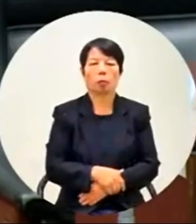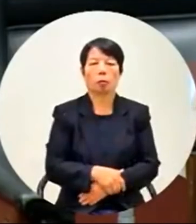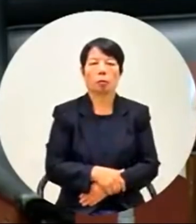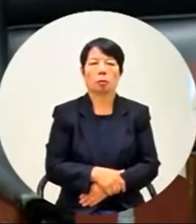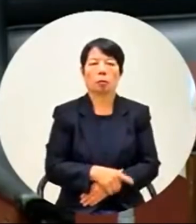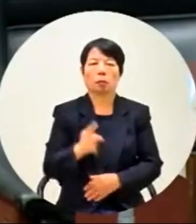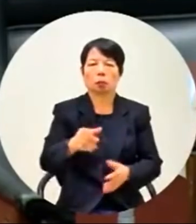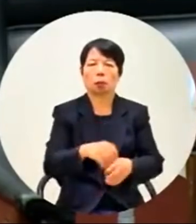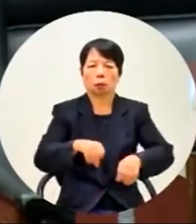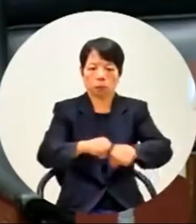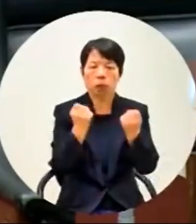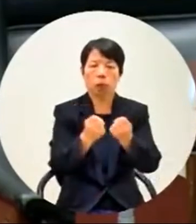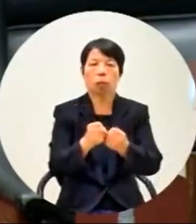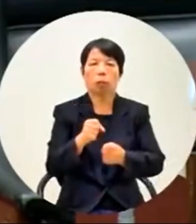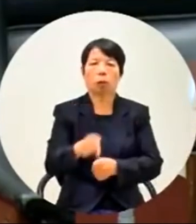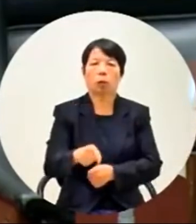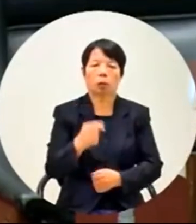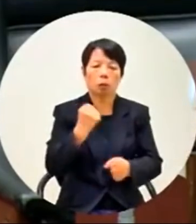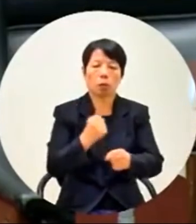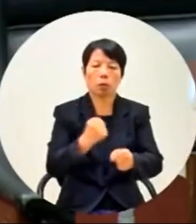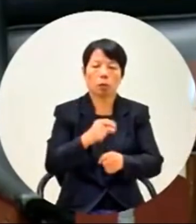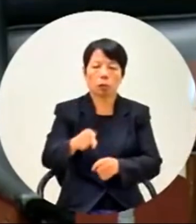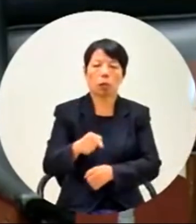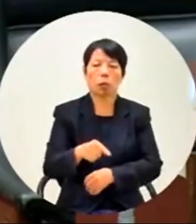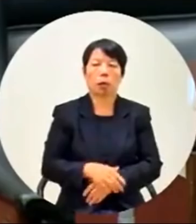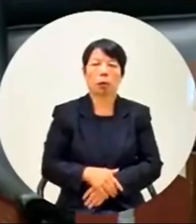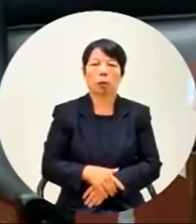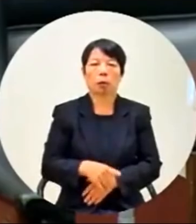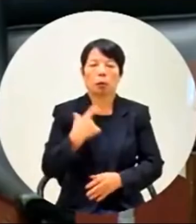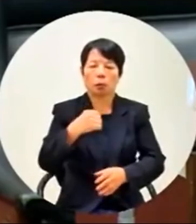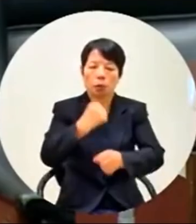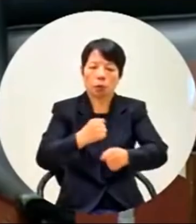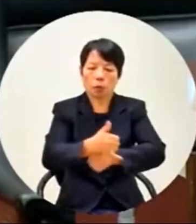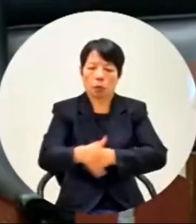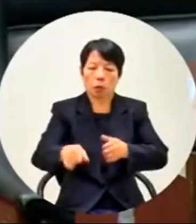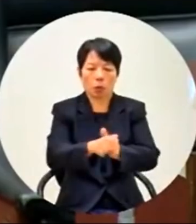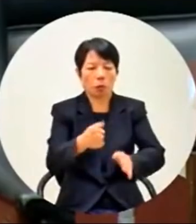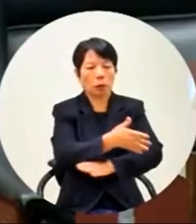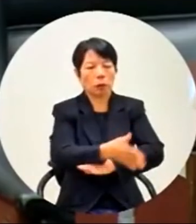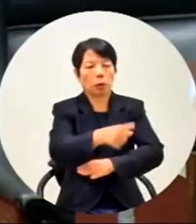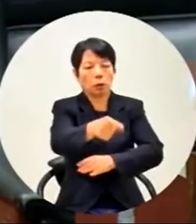帮到这样，你们这种坐办公室的都不知道我们整个来港口呢。